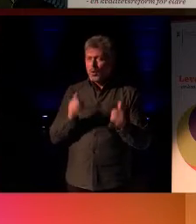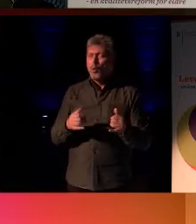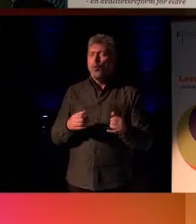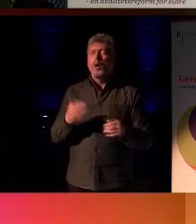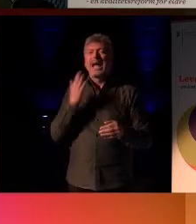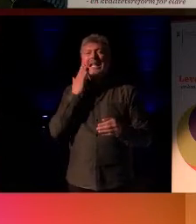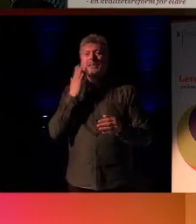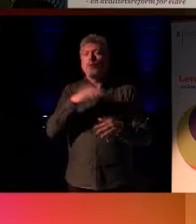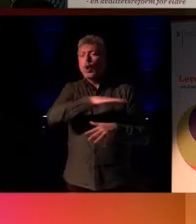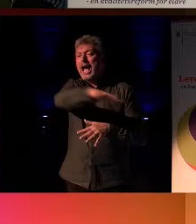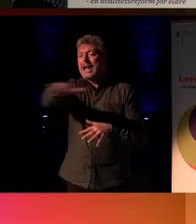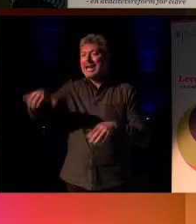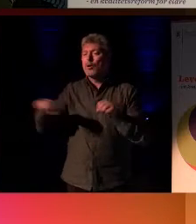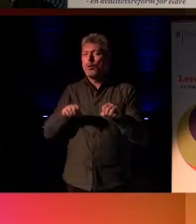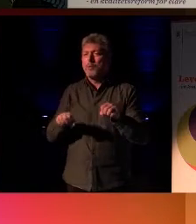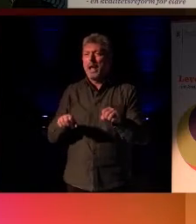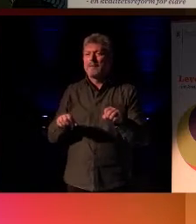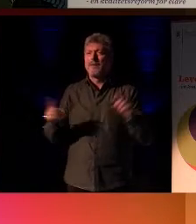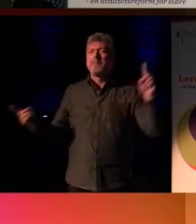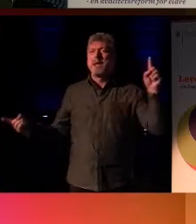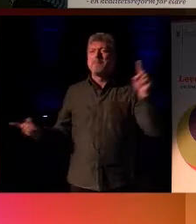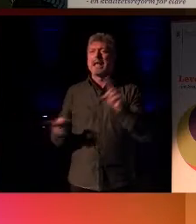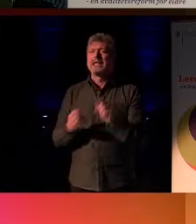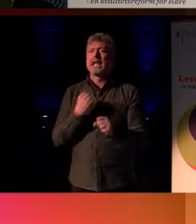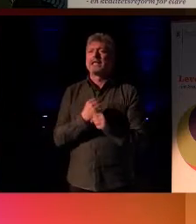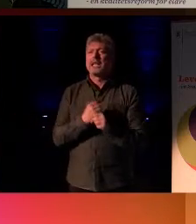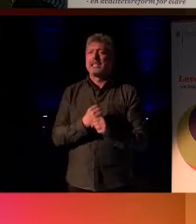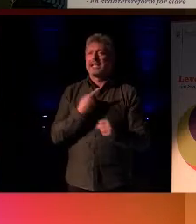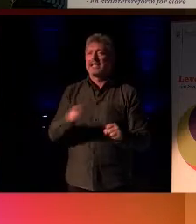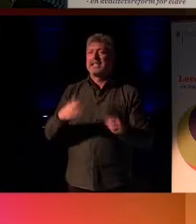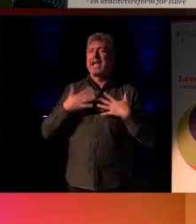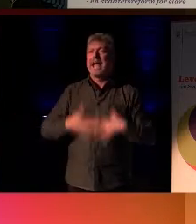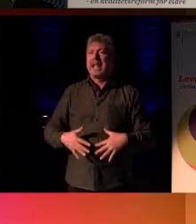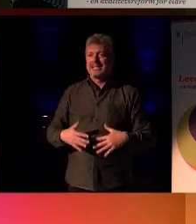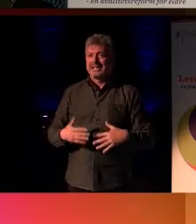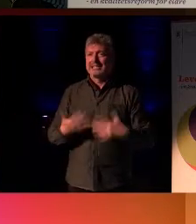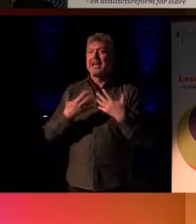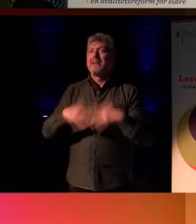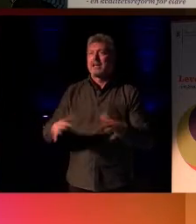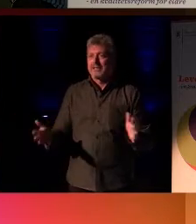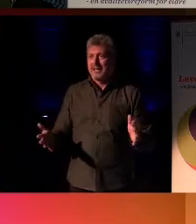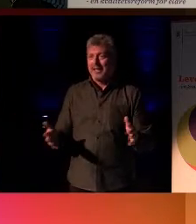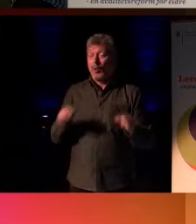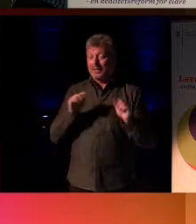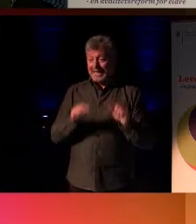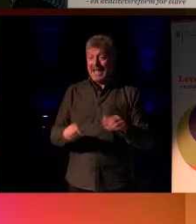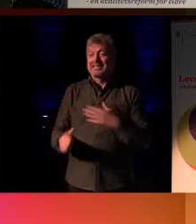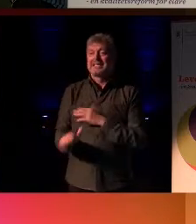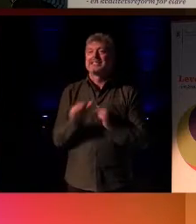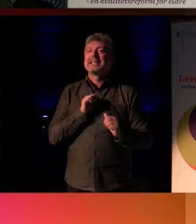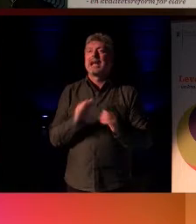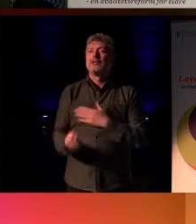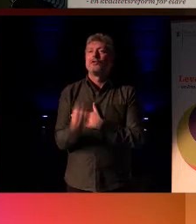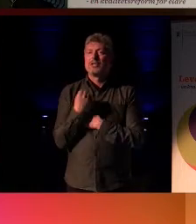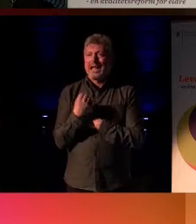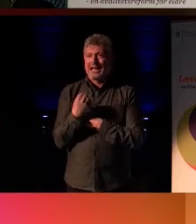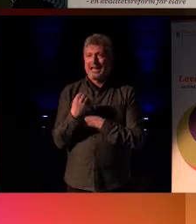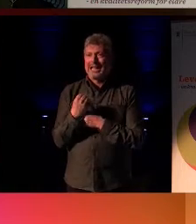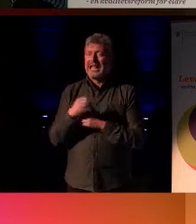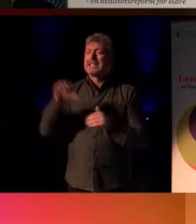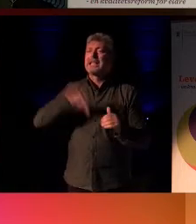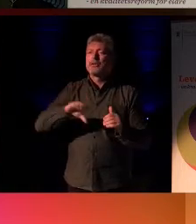innbyggerne. Lav tillit til helsevesenet en selvforsterkende, destruktiv og kostnadsdrivende